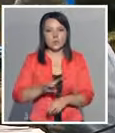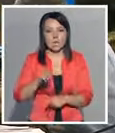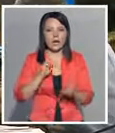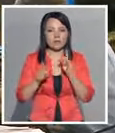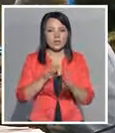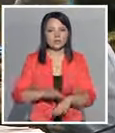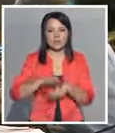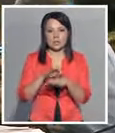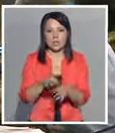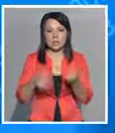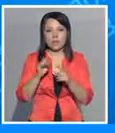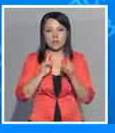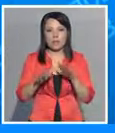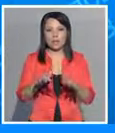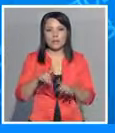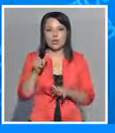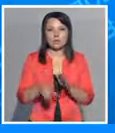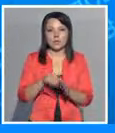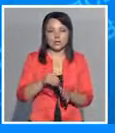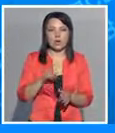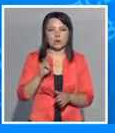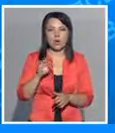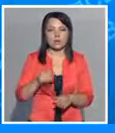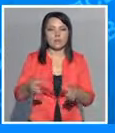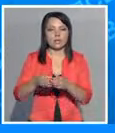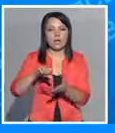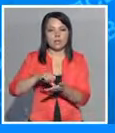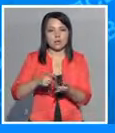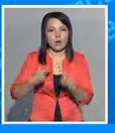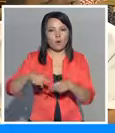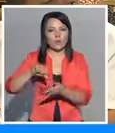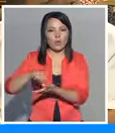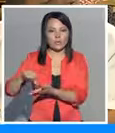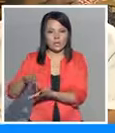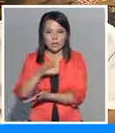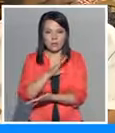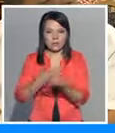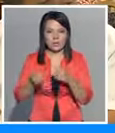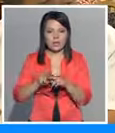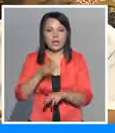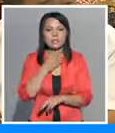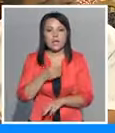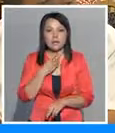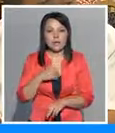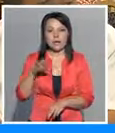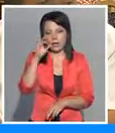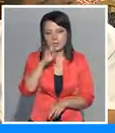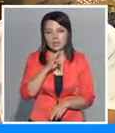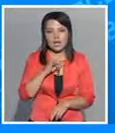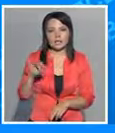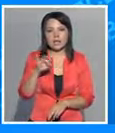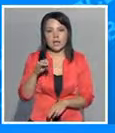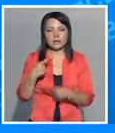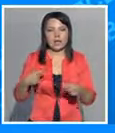республикалық конференция өтті. Оған парламент депутаттары мен Нұр Отан партиясы және қоғамдық ұйым өкілдері қатысты. Олар семейліктер қазақ тарихында 40